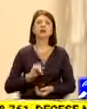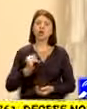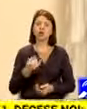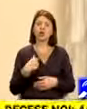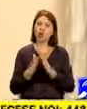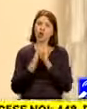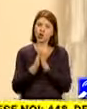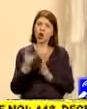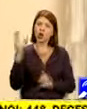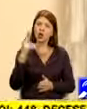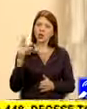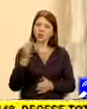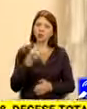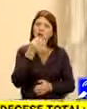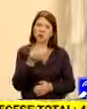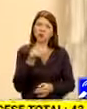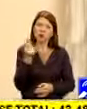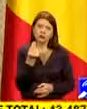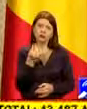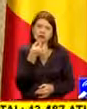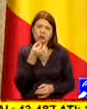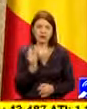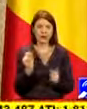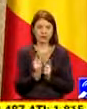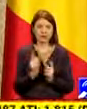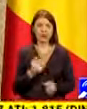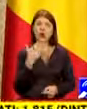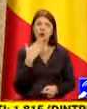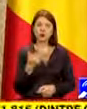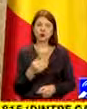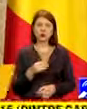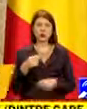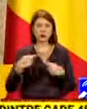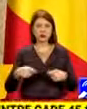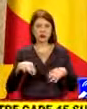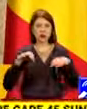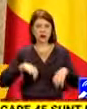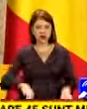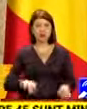rog în continuare să spună câteva cuvinte. Vă mulțumesc, domnule președinte.